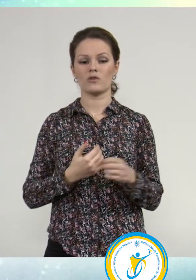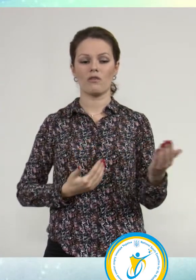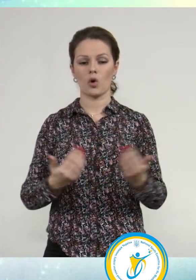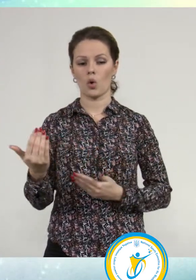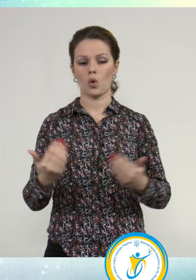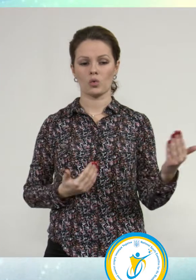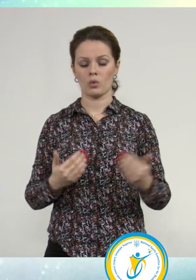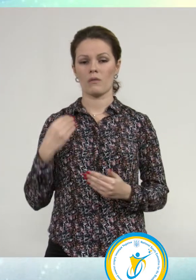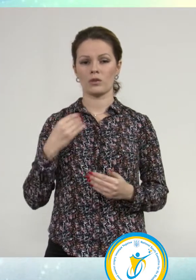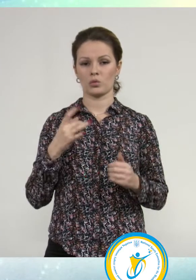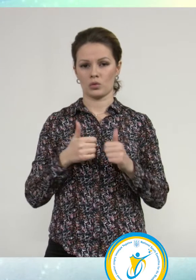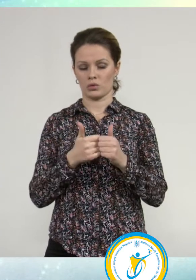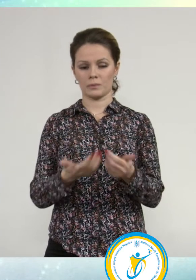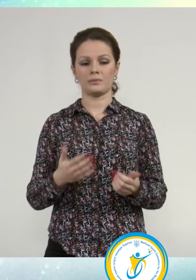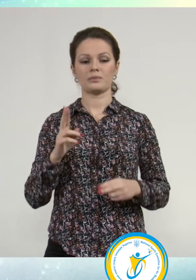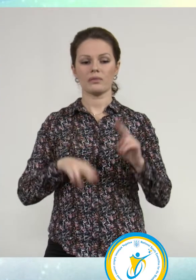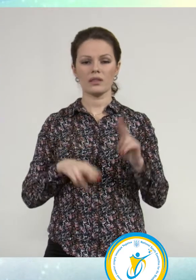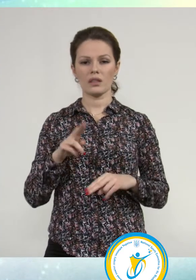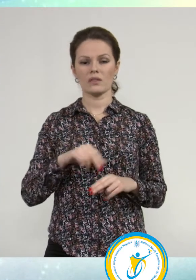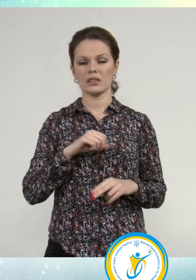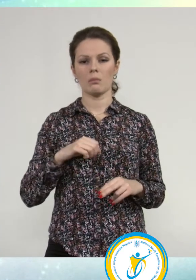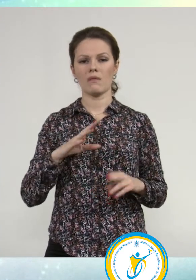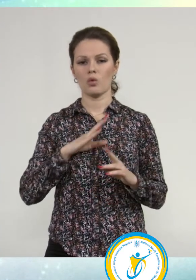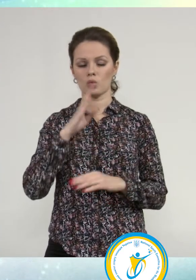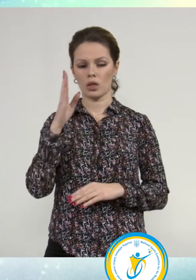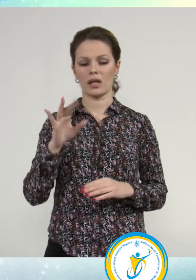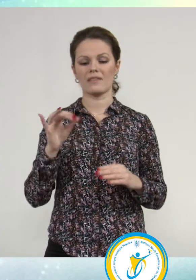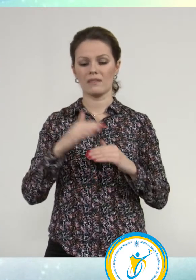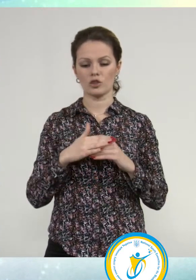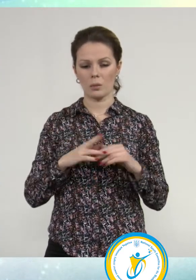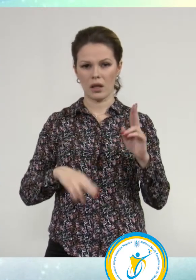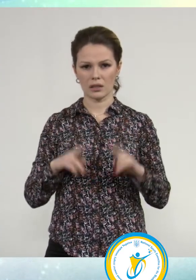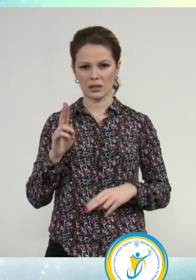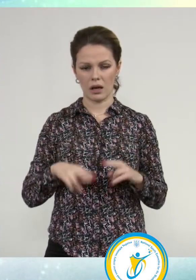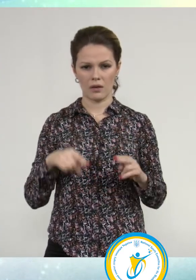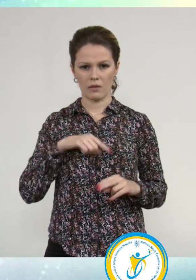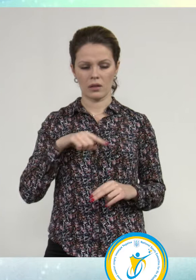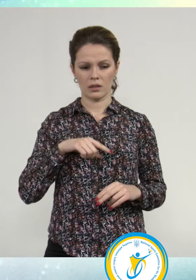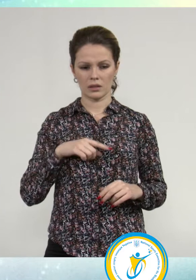француз просто поруч. Настраювався з самого утра і з самого і вечором настраювався на